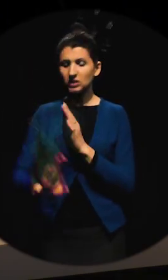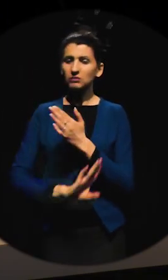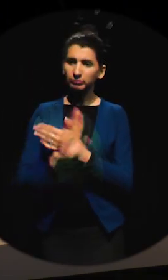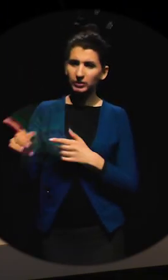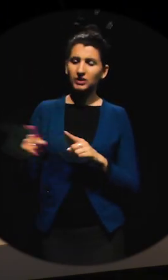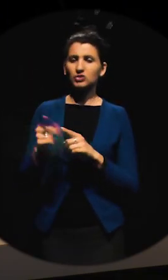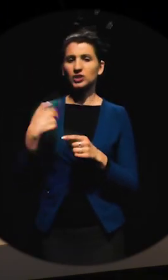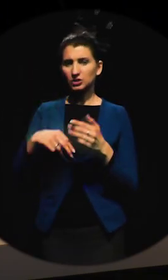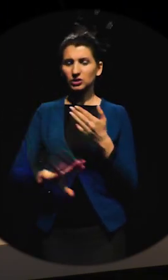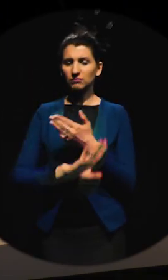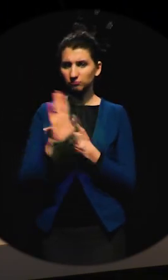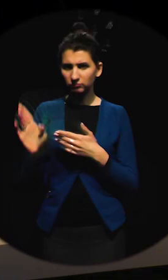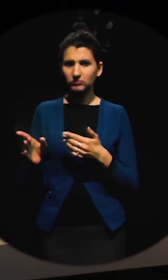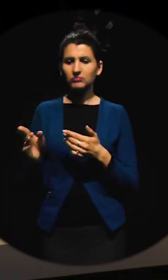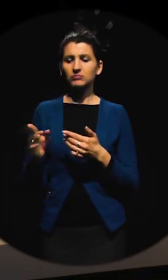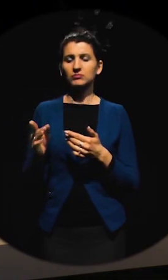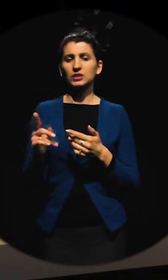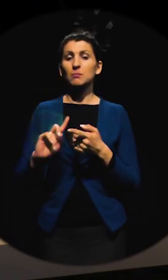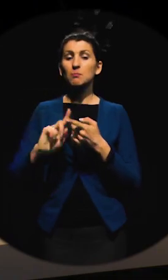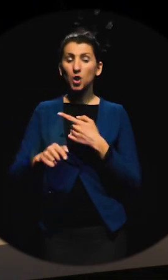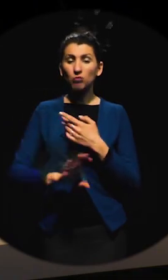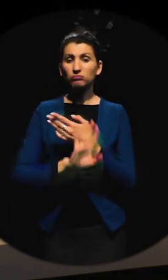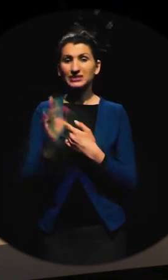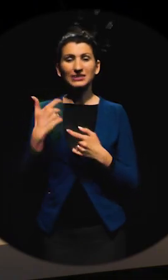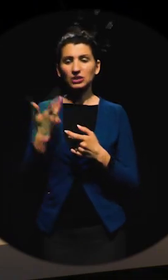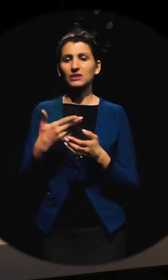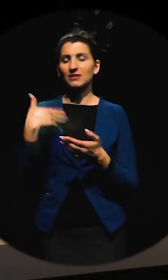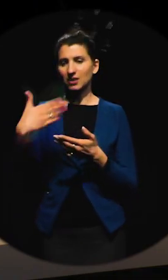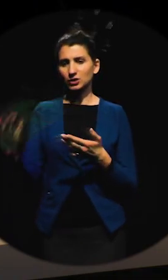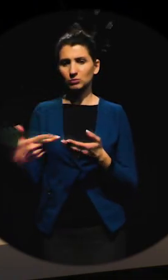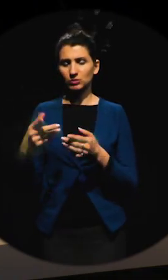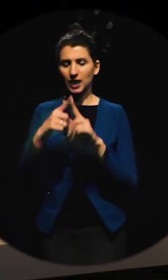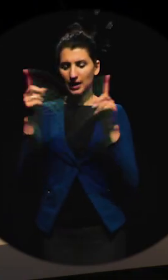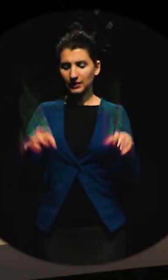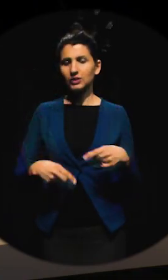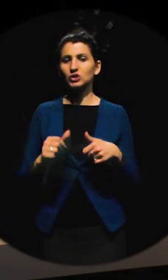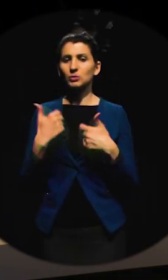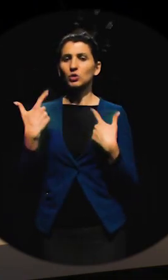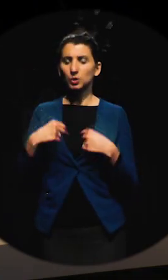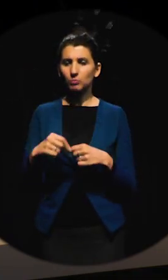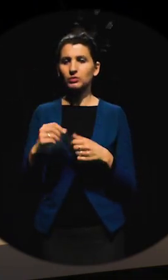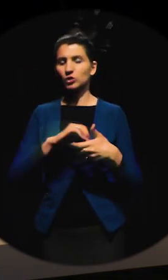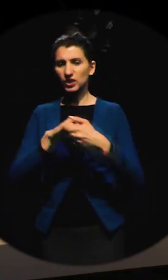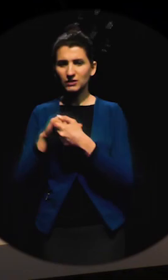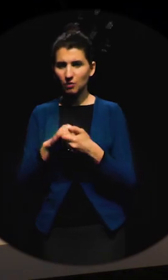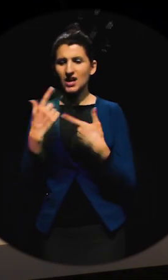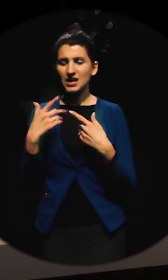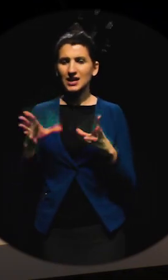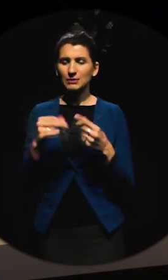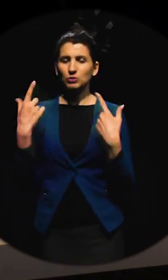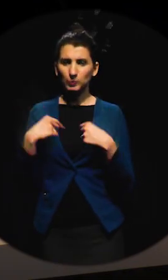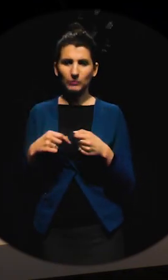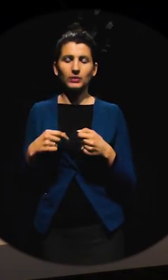graniach wydawaliśmy oświadczenie, jakby solidaryzując się z osobami protestującymi w Sejmie i myślę, że przystępując do